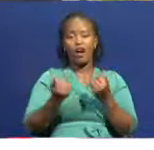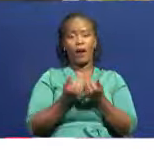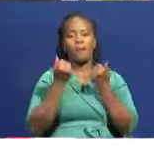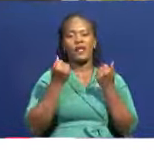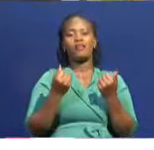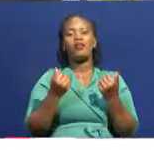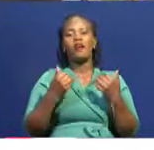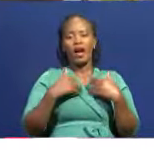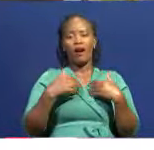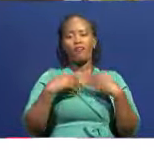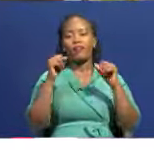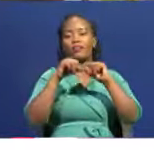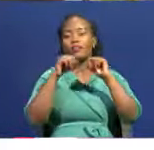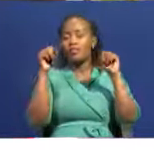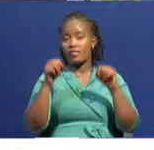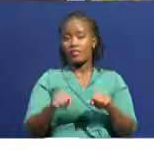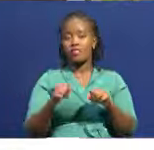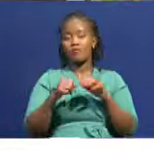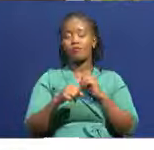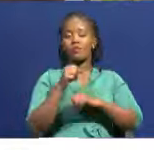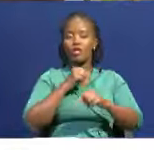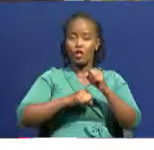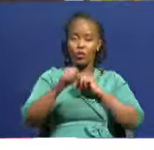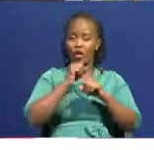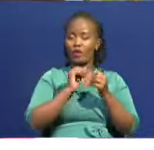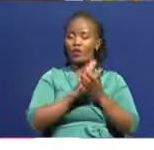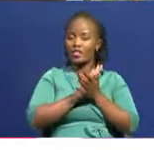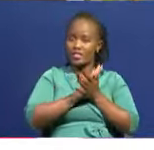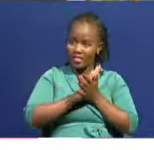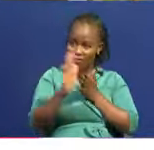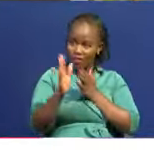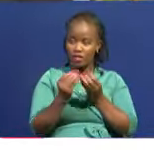be a system to respond swiftly to the